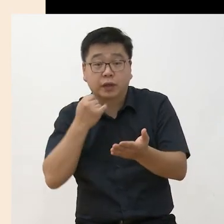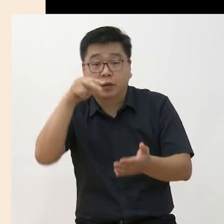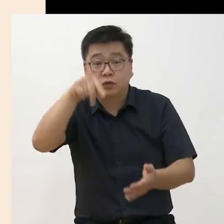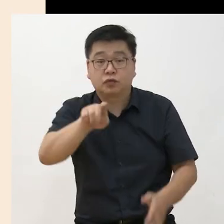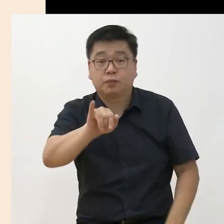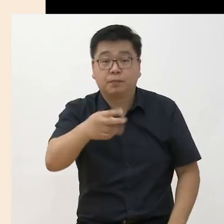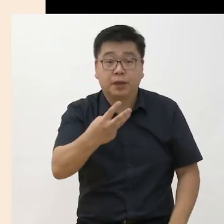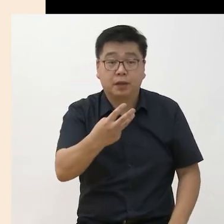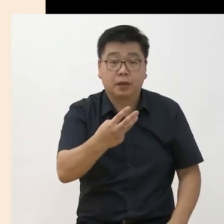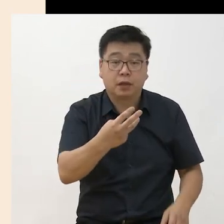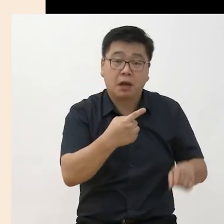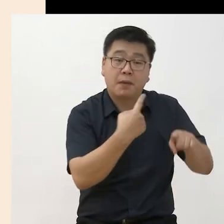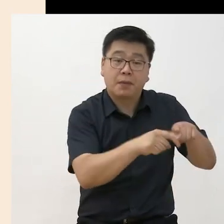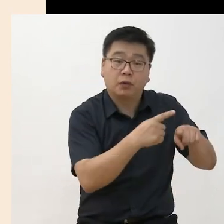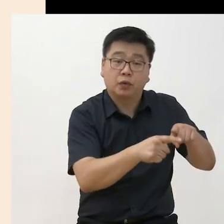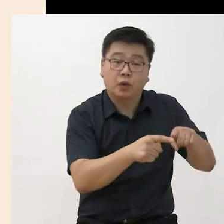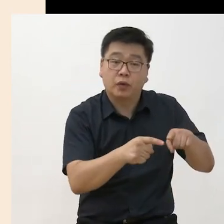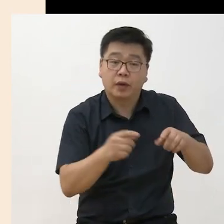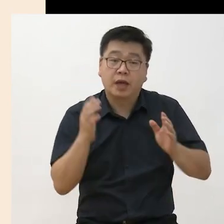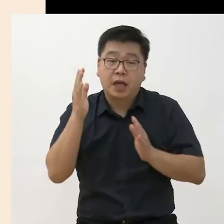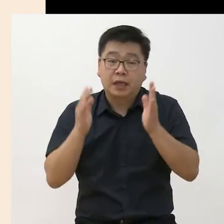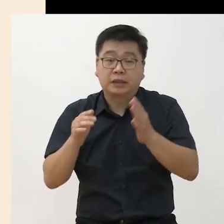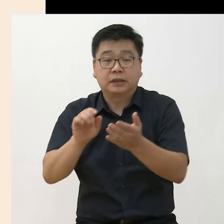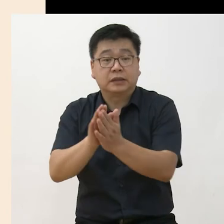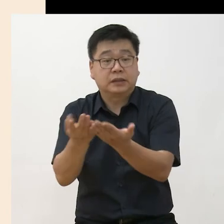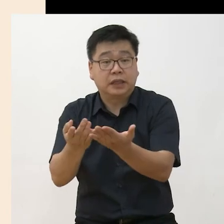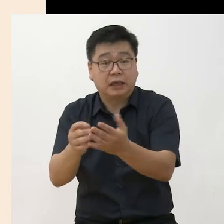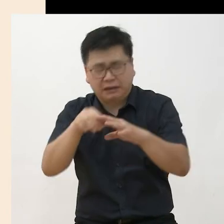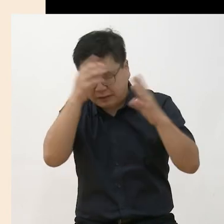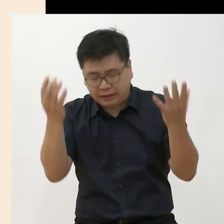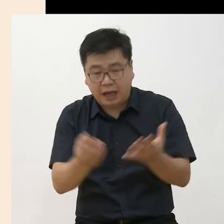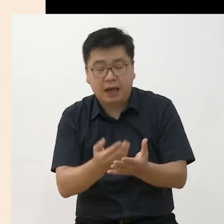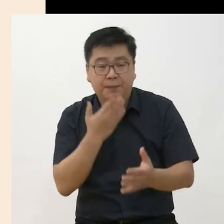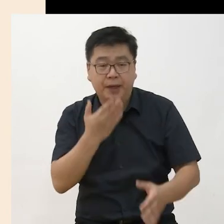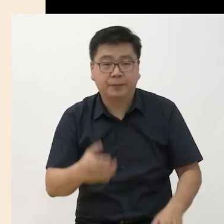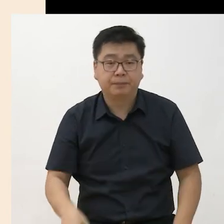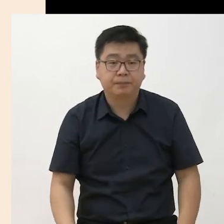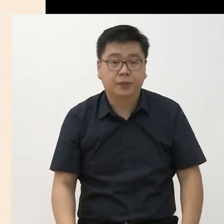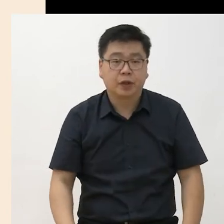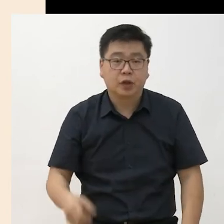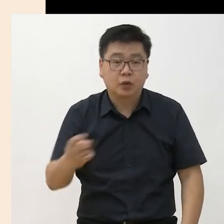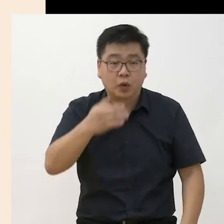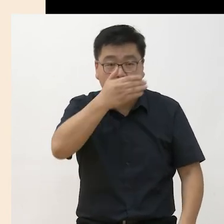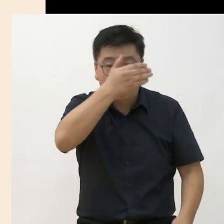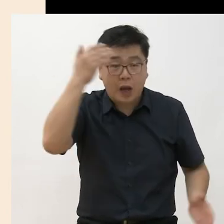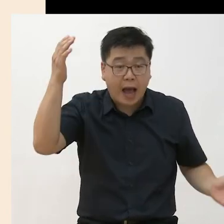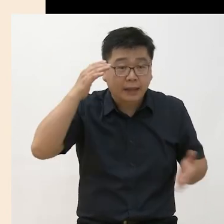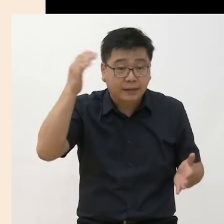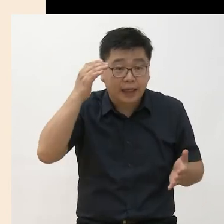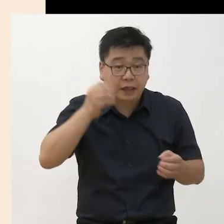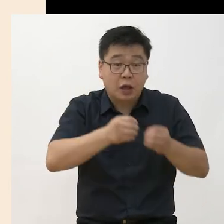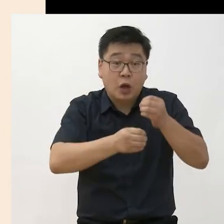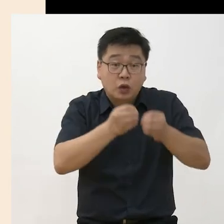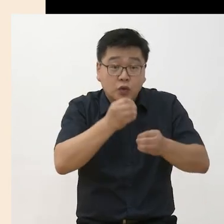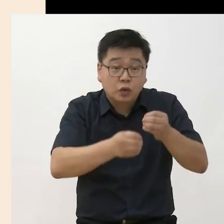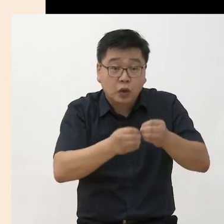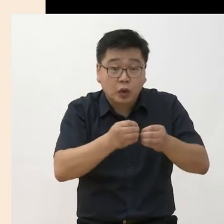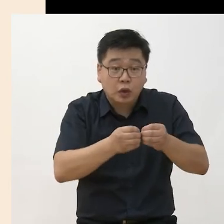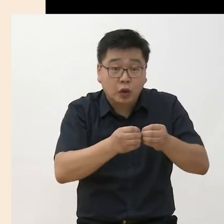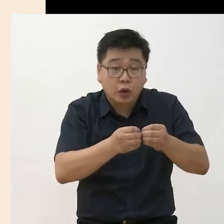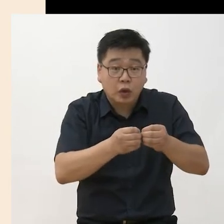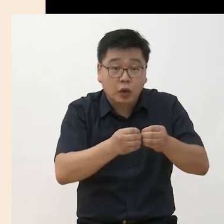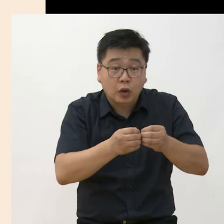평론, 희곡 이렇게 해서 전 문학 장르가 다 망라되어 있습니다. 특히 청소년 소설의 경우에는 소설과 동화 분야